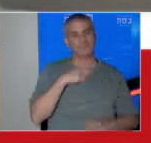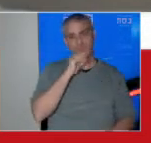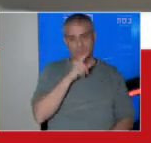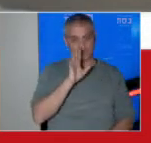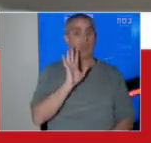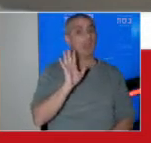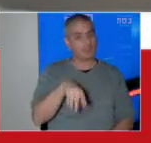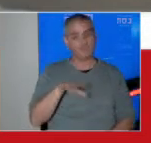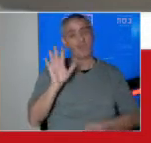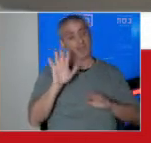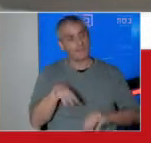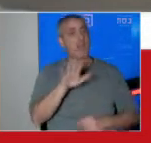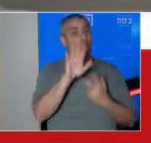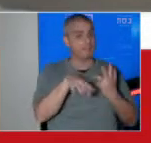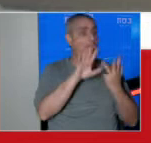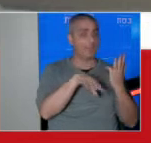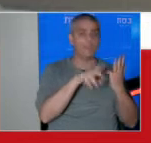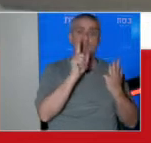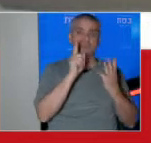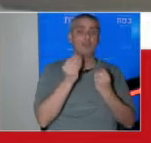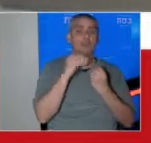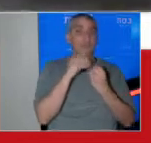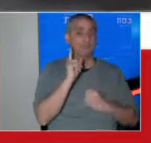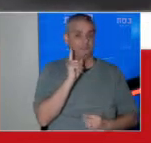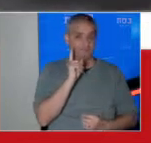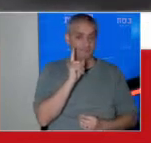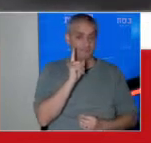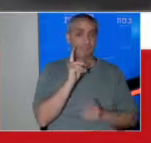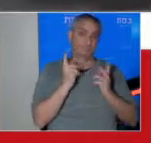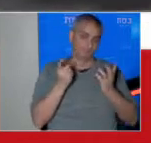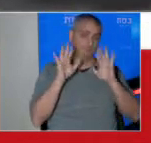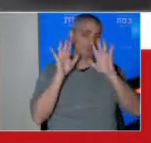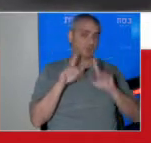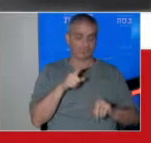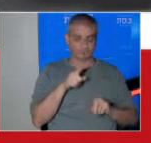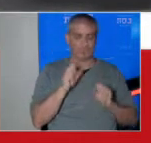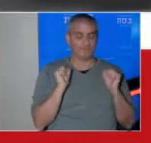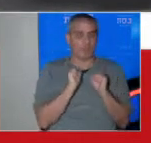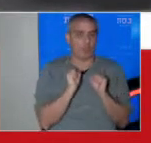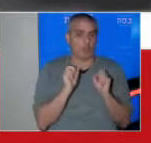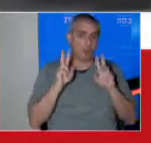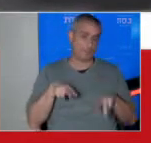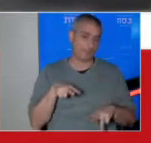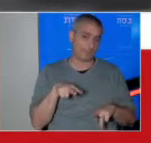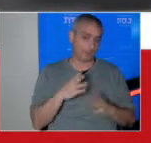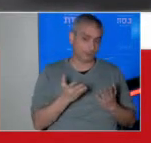מדברים גם וגם וגם, אבל התוספת העיקרית זה בעצם השלג והקור העז.